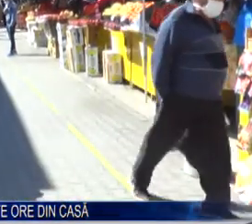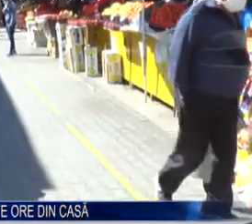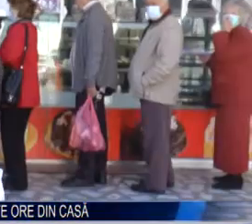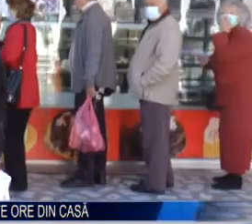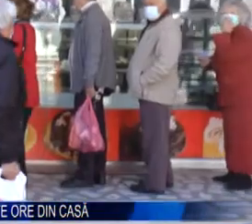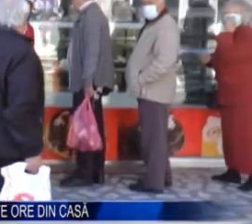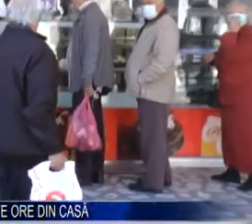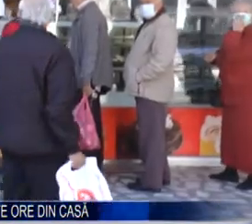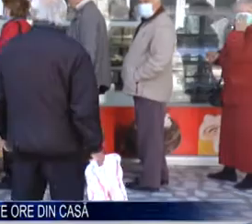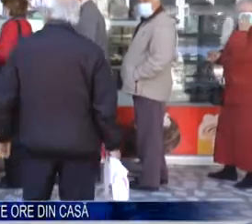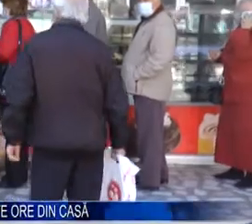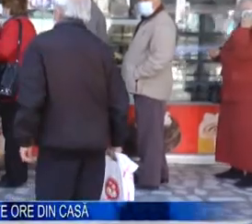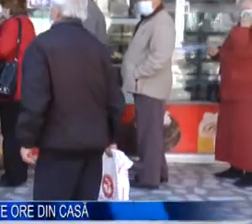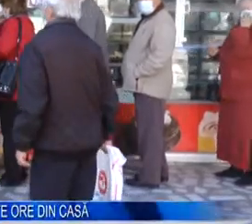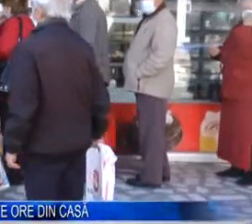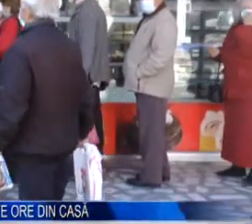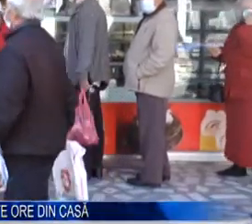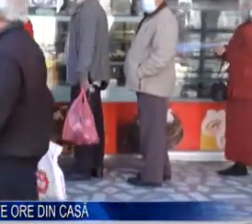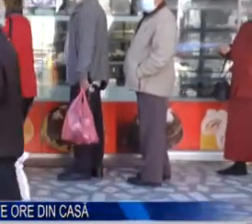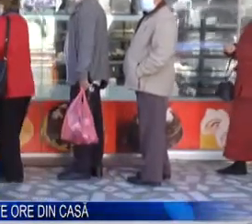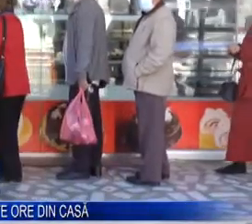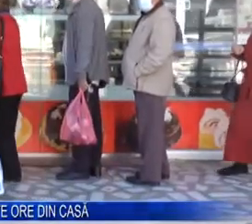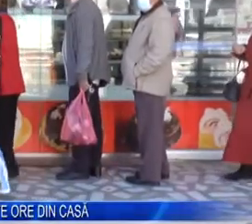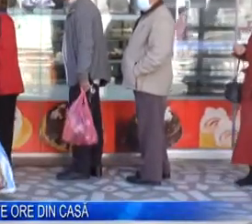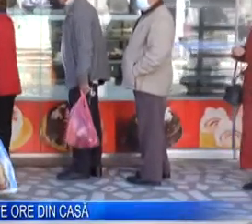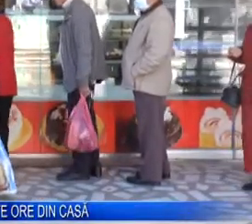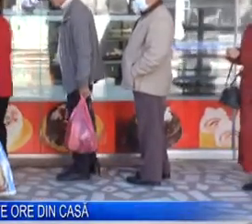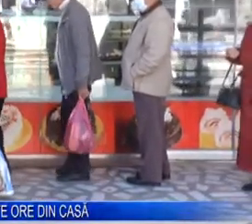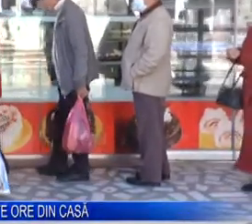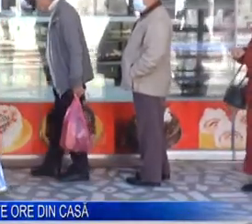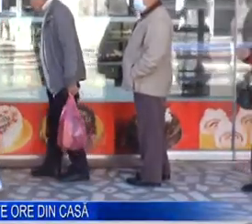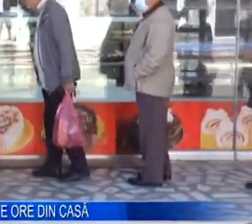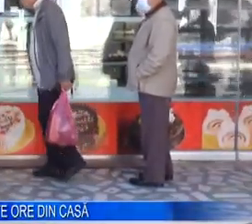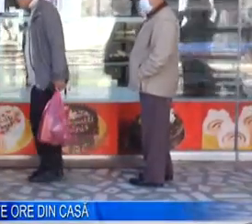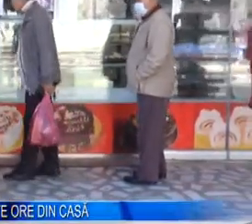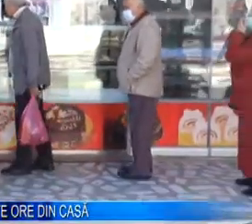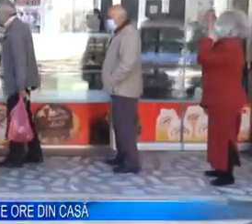măsuri pentru poșta română, astfel încât să fie limitat contactul poștașilor cu cetățenii.